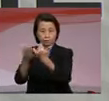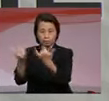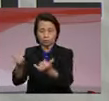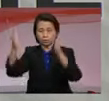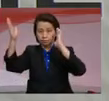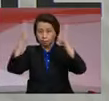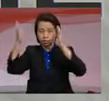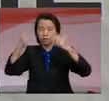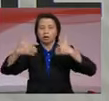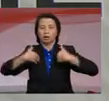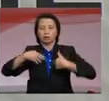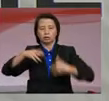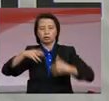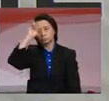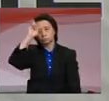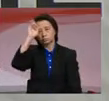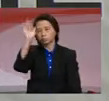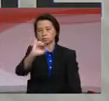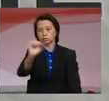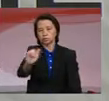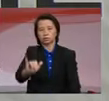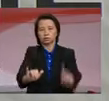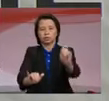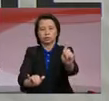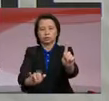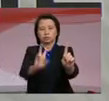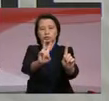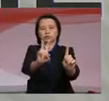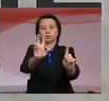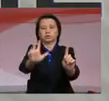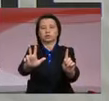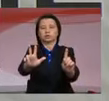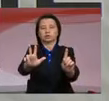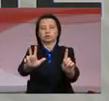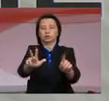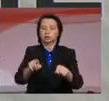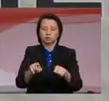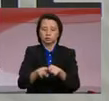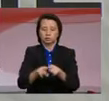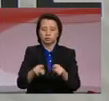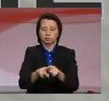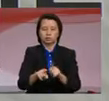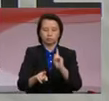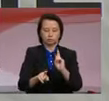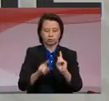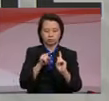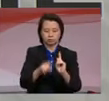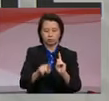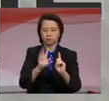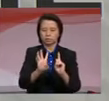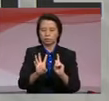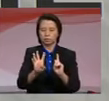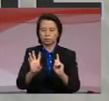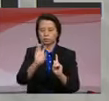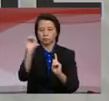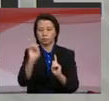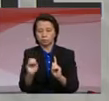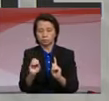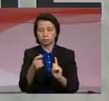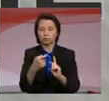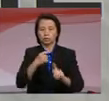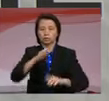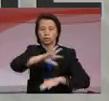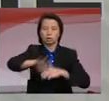Malaysia adalah kekal sebanyak 123 kes, iaitu bersamaan dengan 1.4%